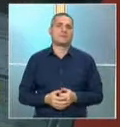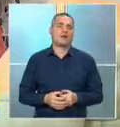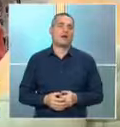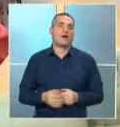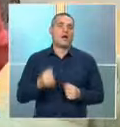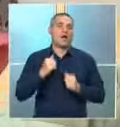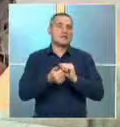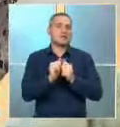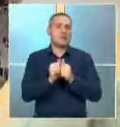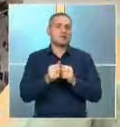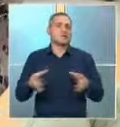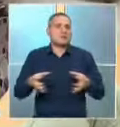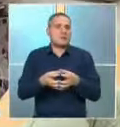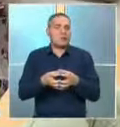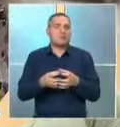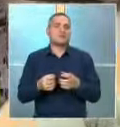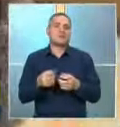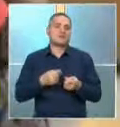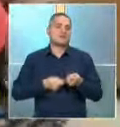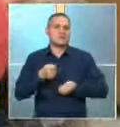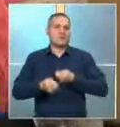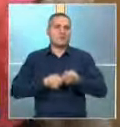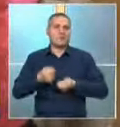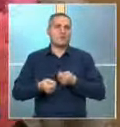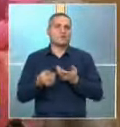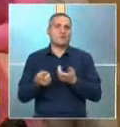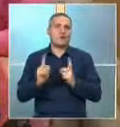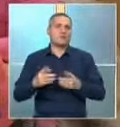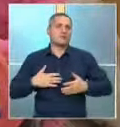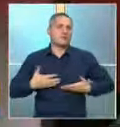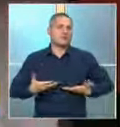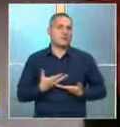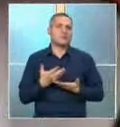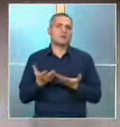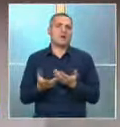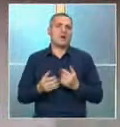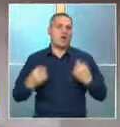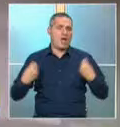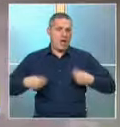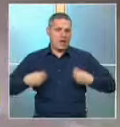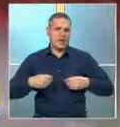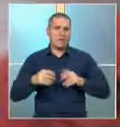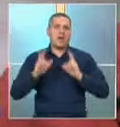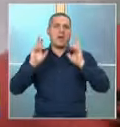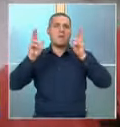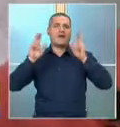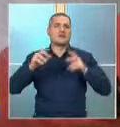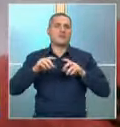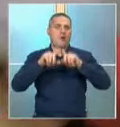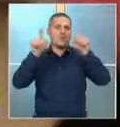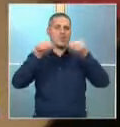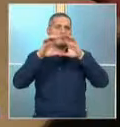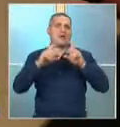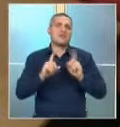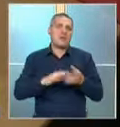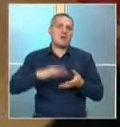Пък спортната група си закупуват това, което и на тях им трябва. Екипи, баскетболни табла. Не